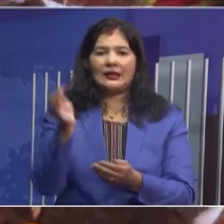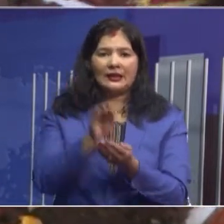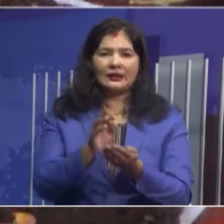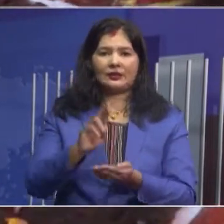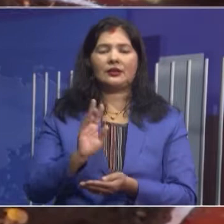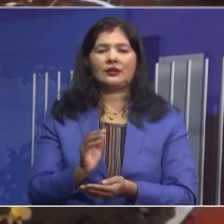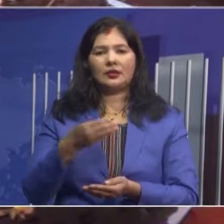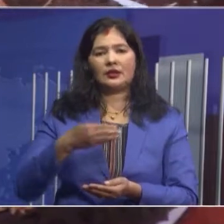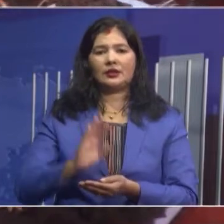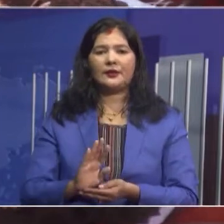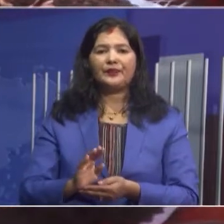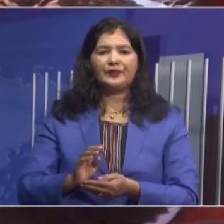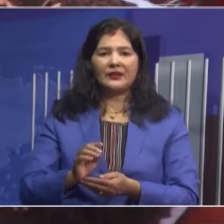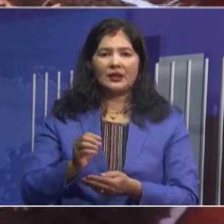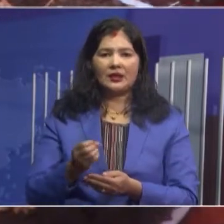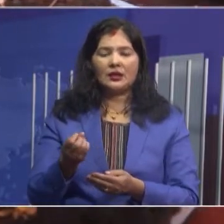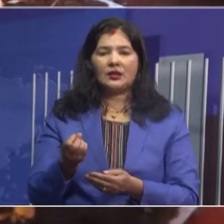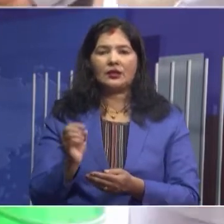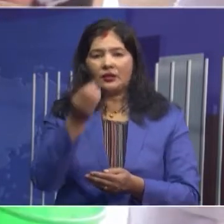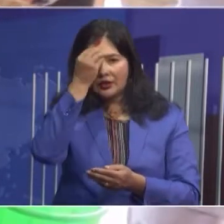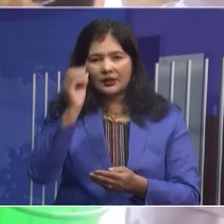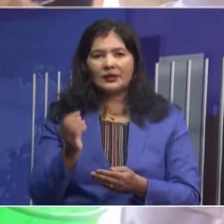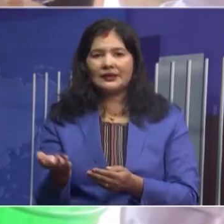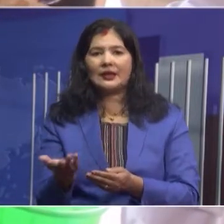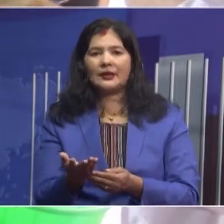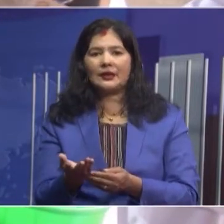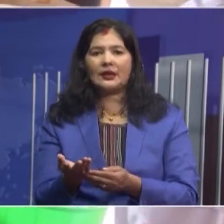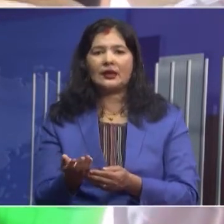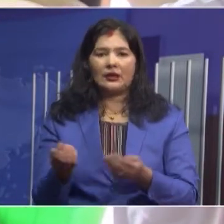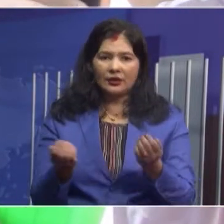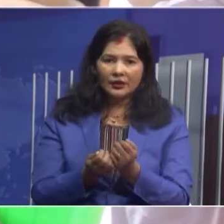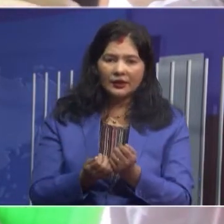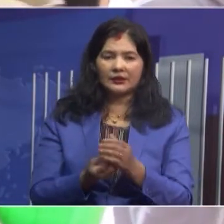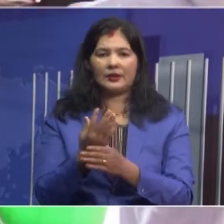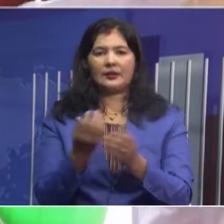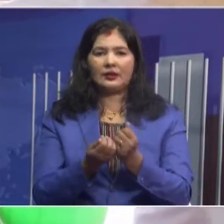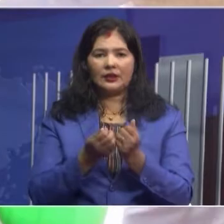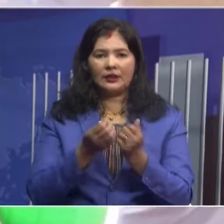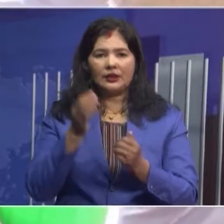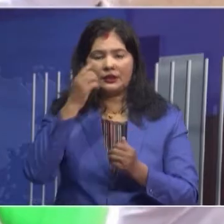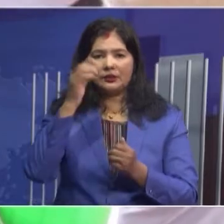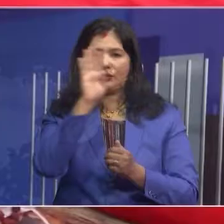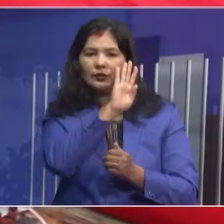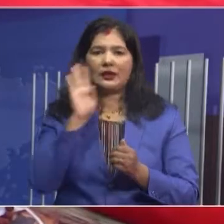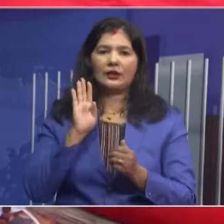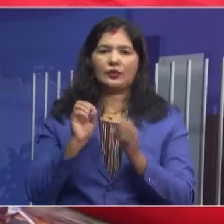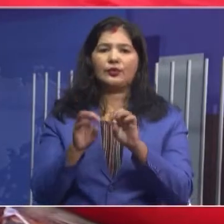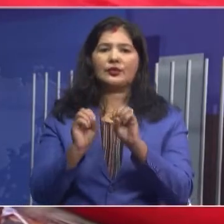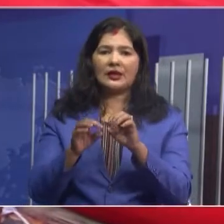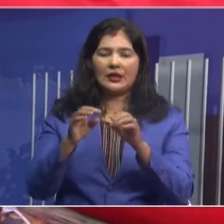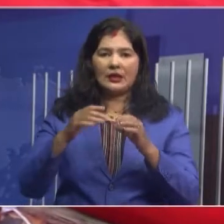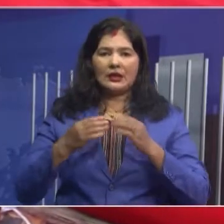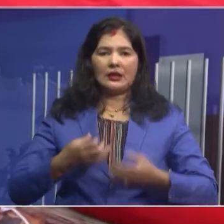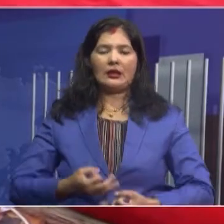दिन विधिपूर्वक घडा स्थापना गरी त्यही घडामाथि शक्ति स्वरूपा दुर्गाको पूजा आराधना गरिने भएकाले